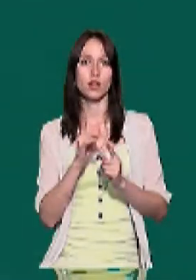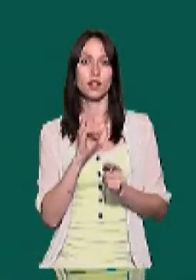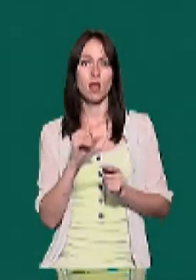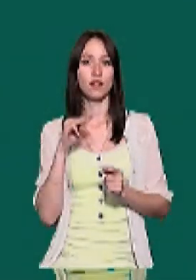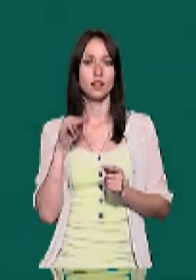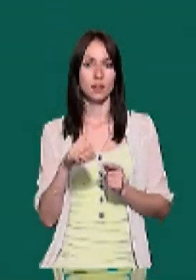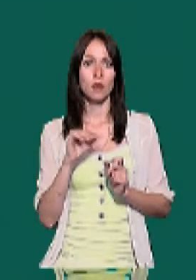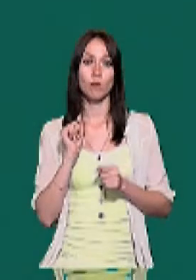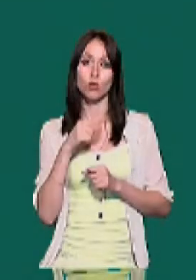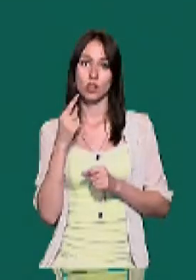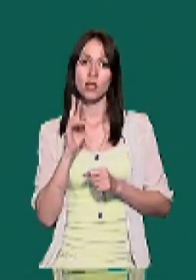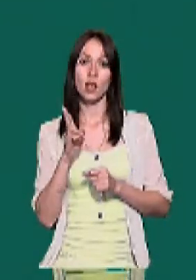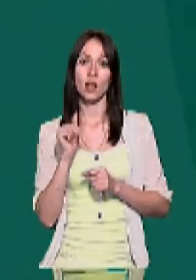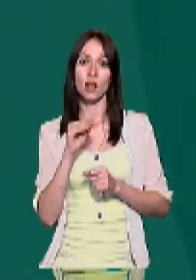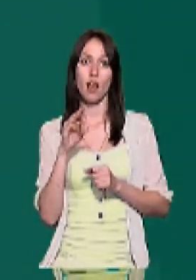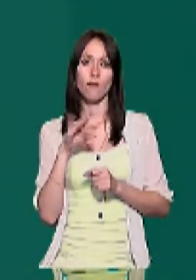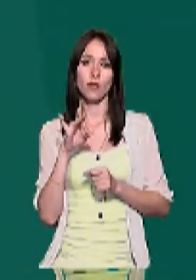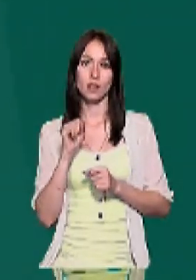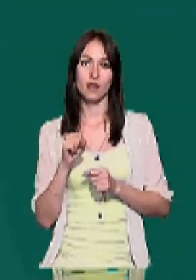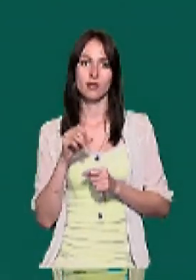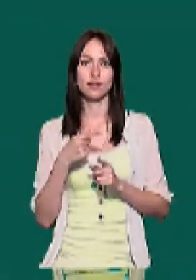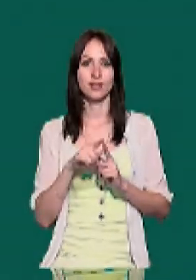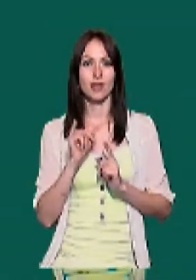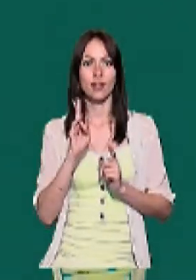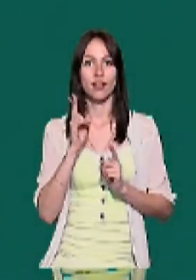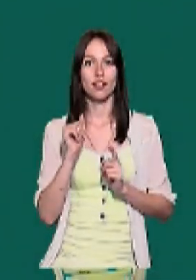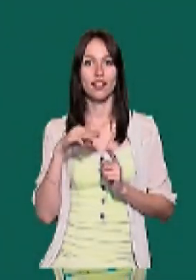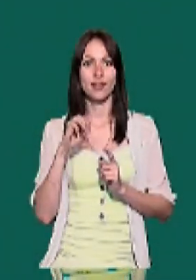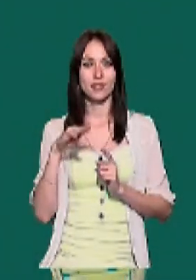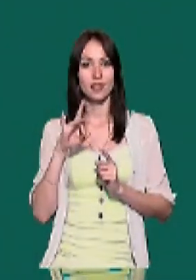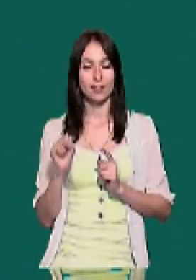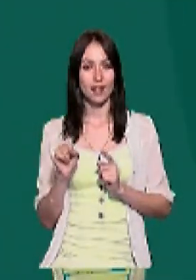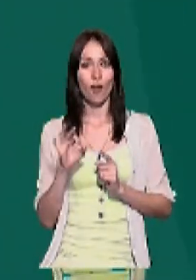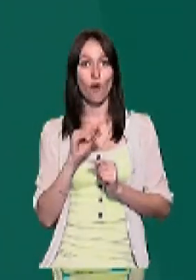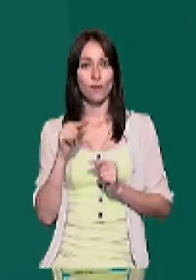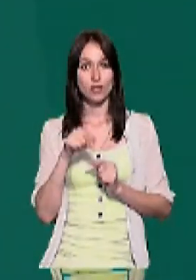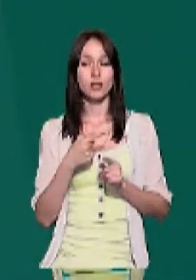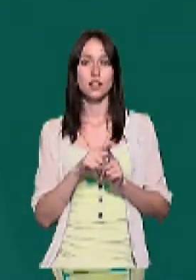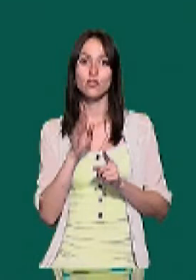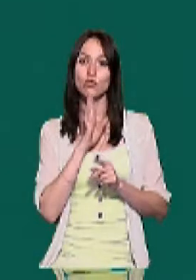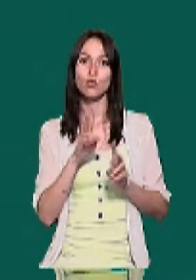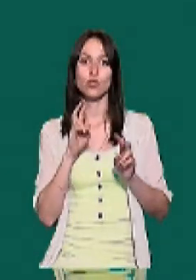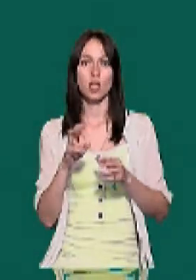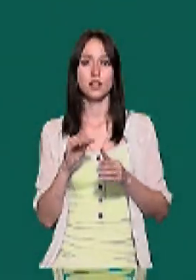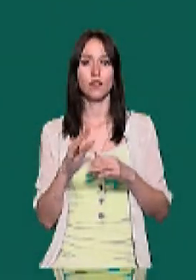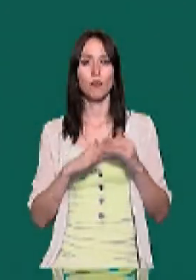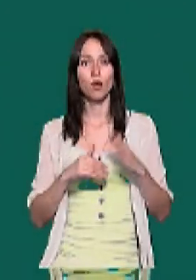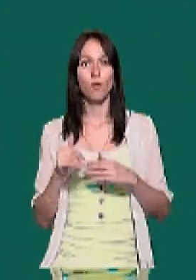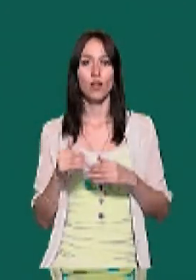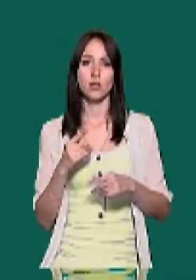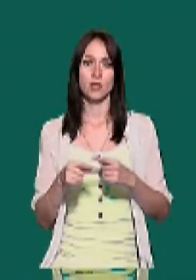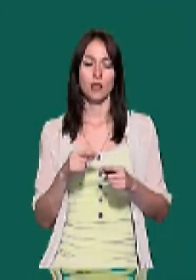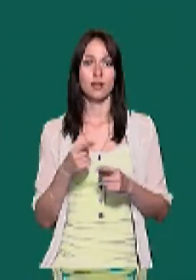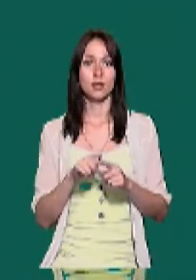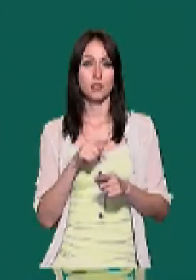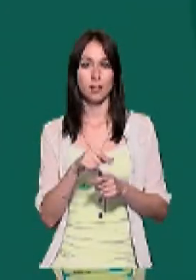«те». Можна казати як «кафедра», так і «катедра». Офіційними стали й фемінітиви – це жіночі назви професії або роду діяльності.